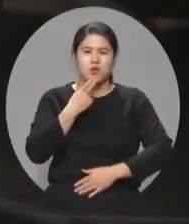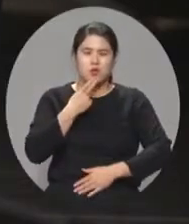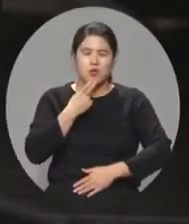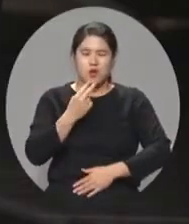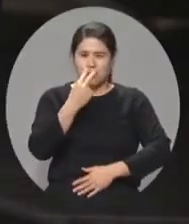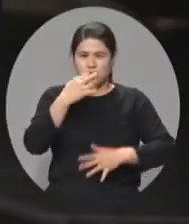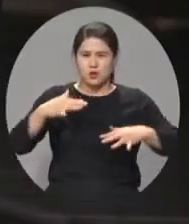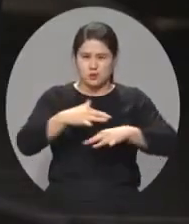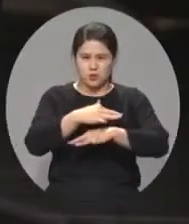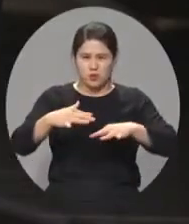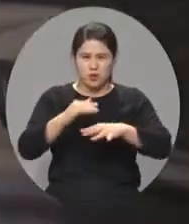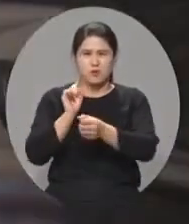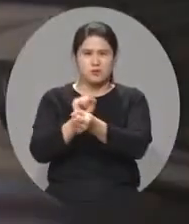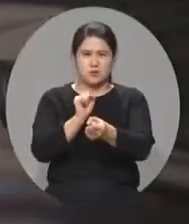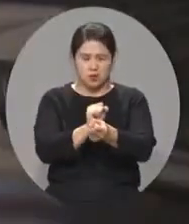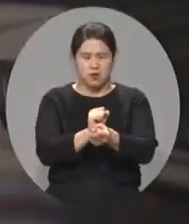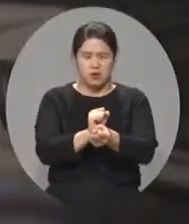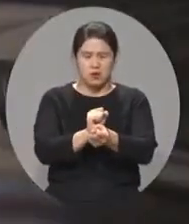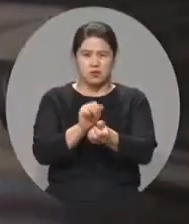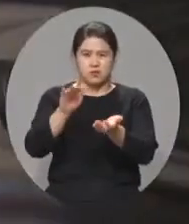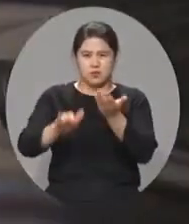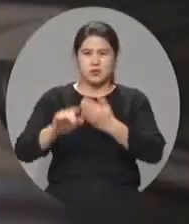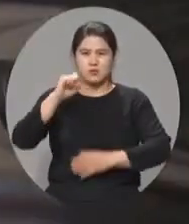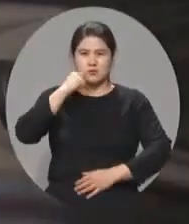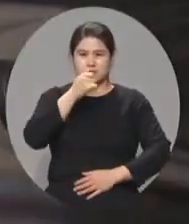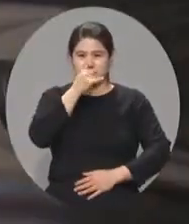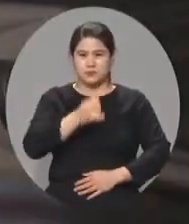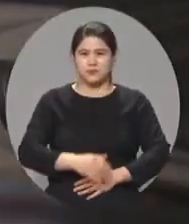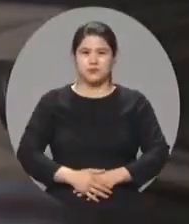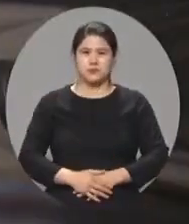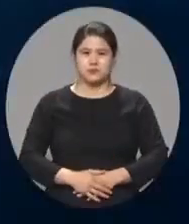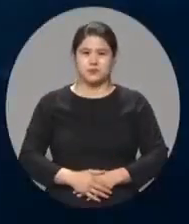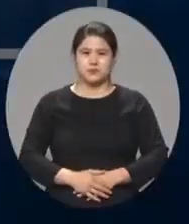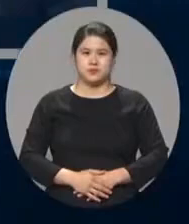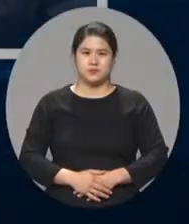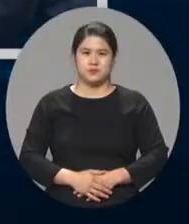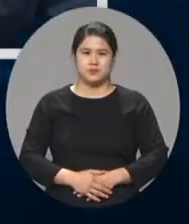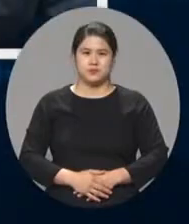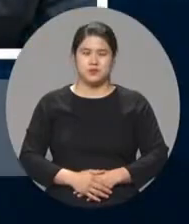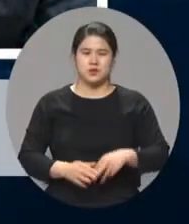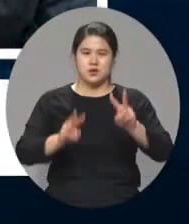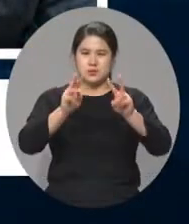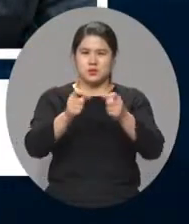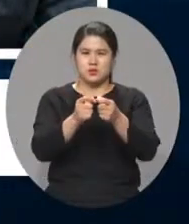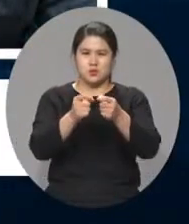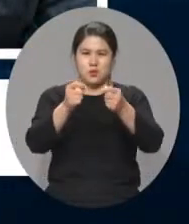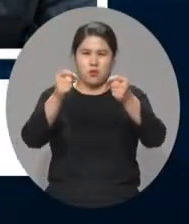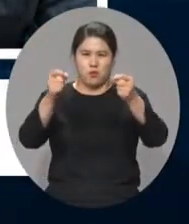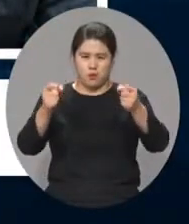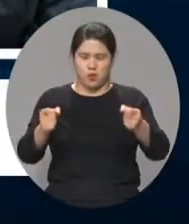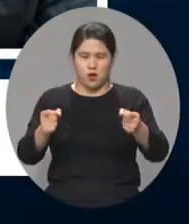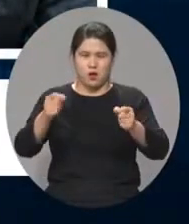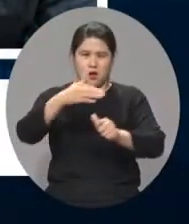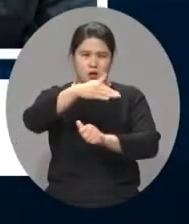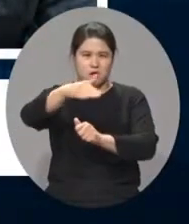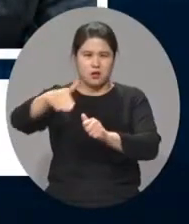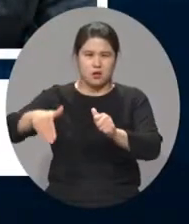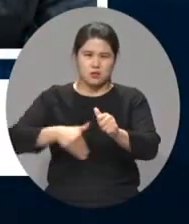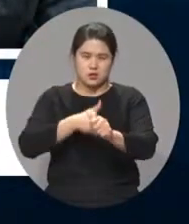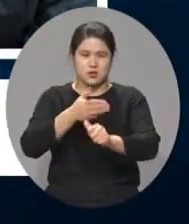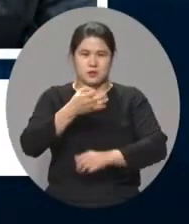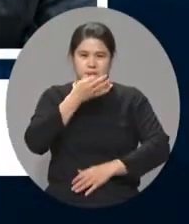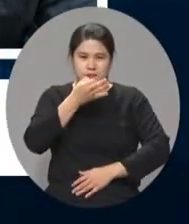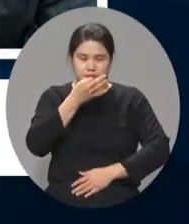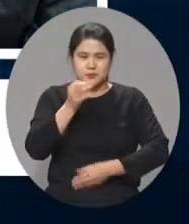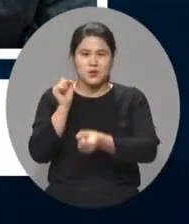공기 전파 가능성도 낮다고 판단했습니다 2m 를 초과해서 원거리 로비 말이